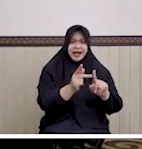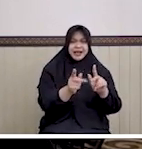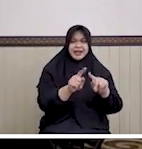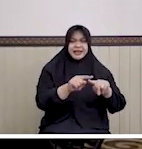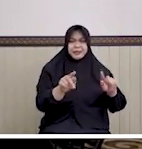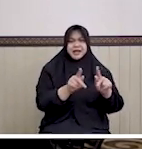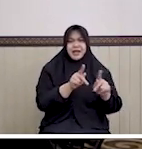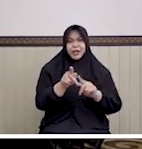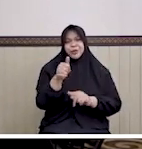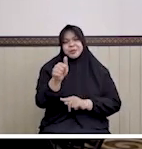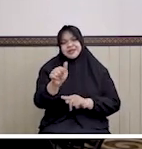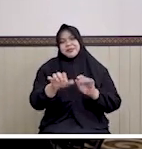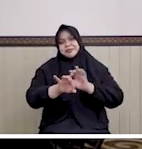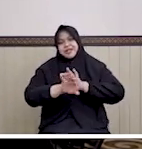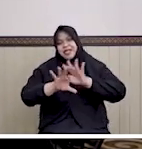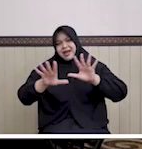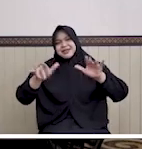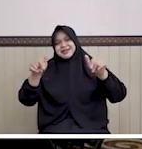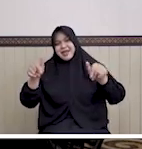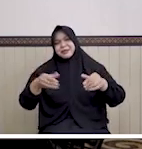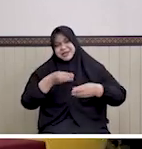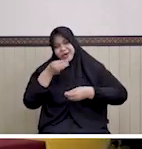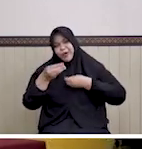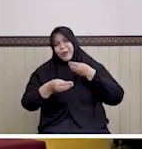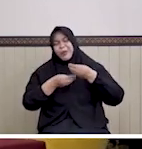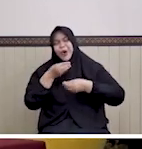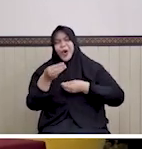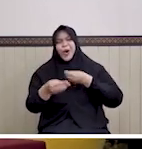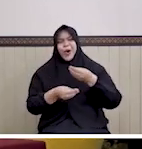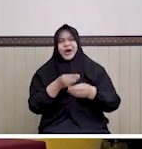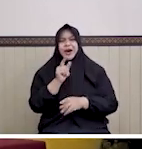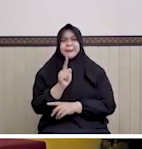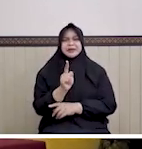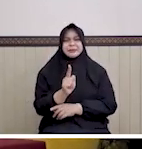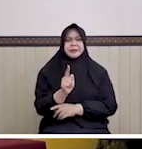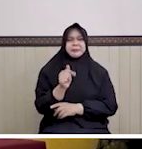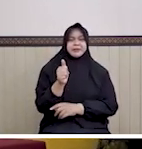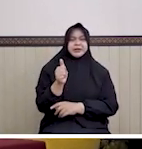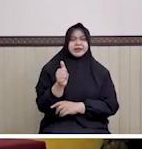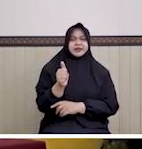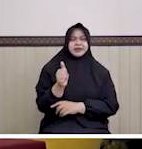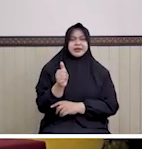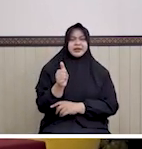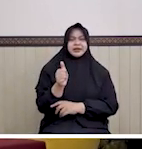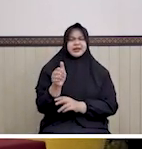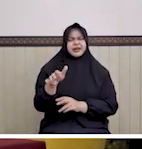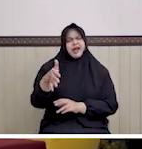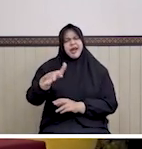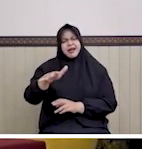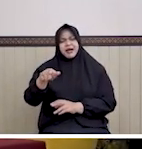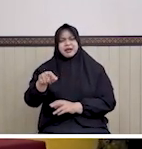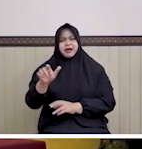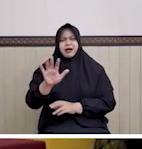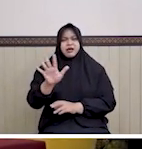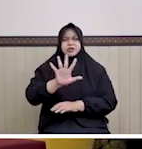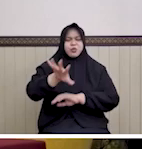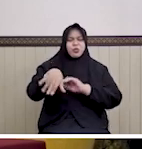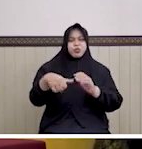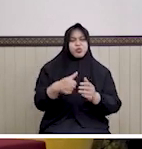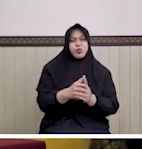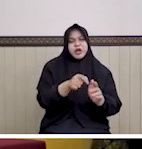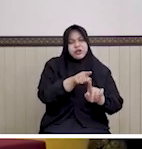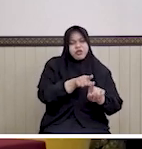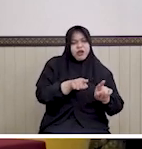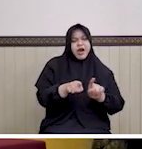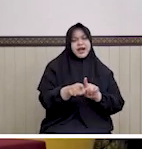bisa-bisa menjelaskan Iya kisah menjelaskan karena kadang kan tidak bisa semua hal itu